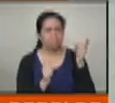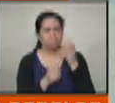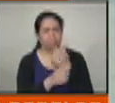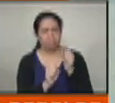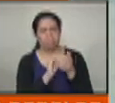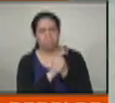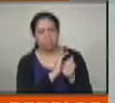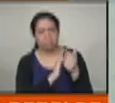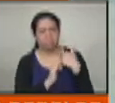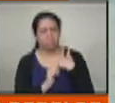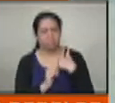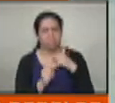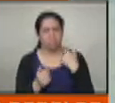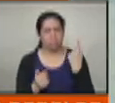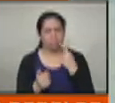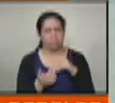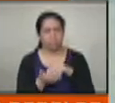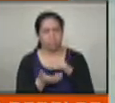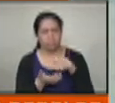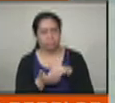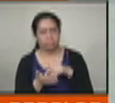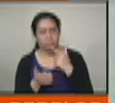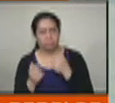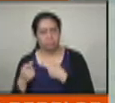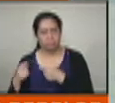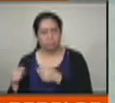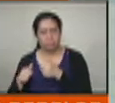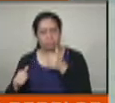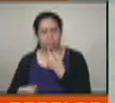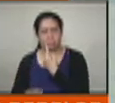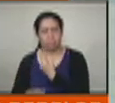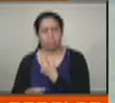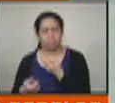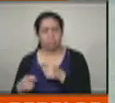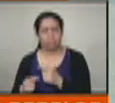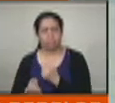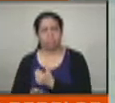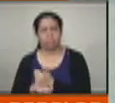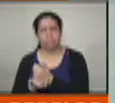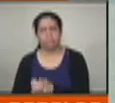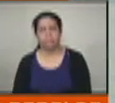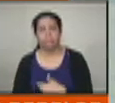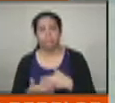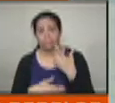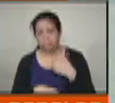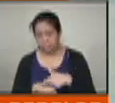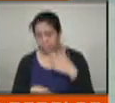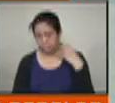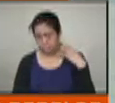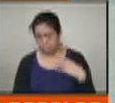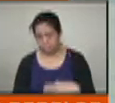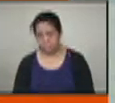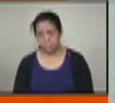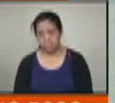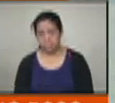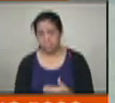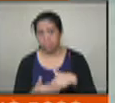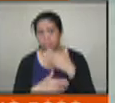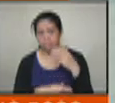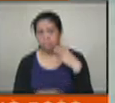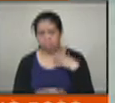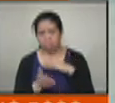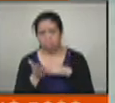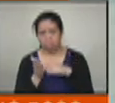nasa main. Ako lang po yung point man lang po. Di isa lang ako din nung mag-rescue. Next time, chairman. Po alam. Next time,